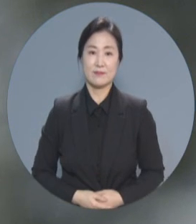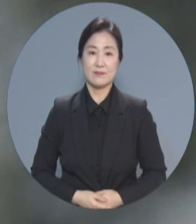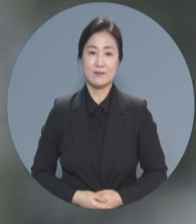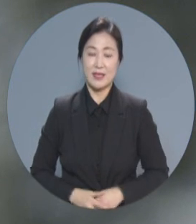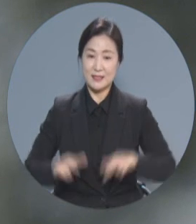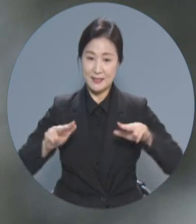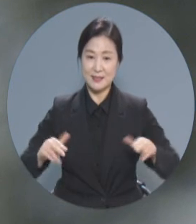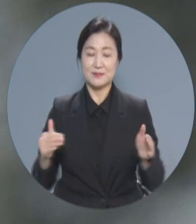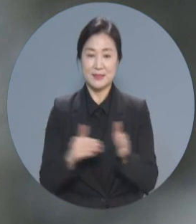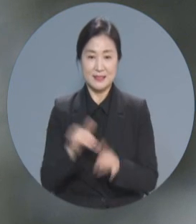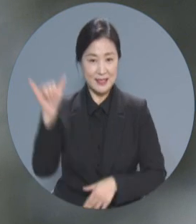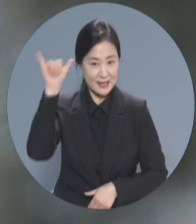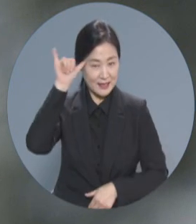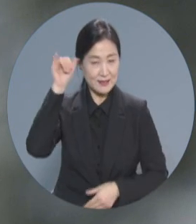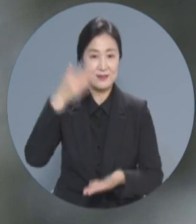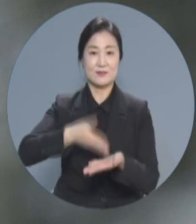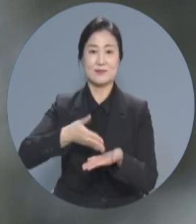지금까지 ai 날씨였습니다